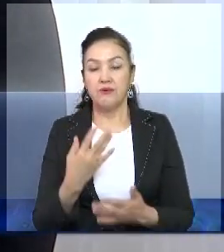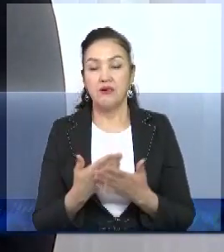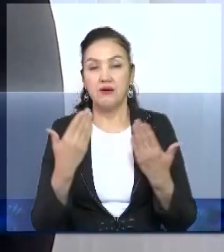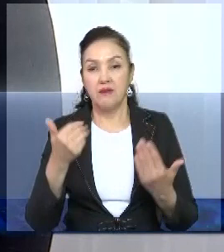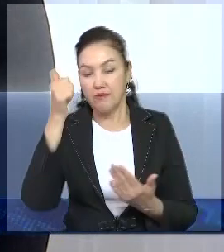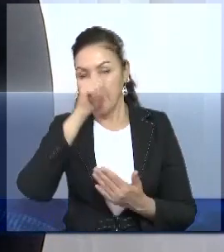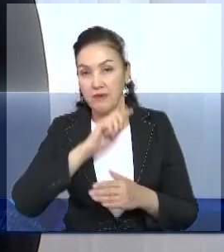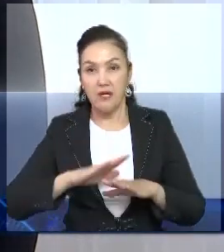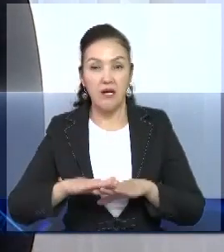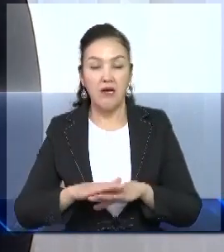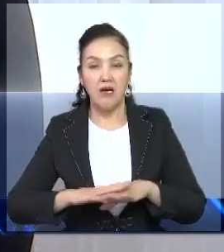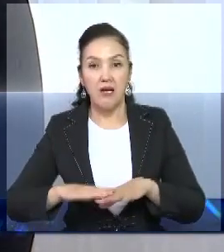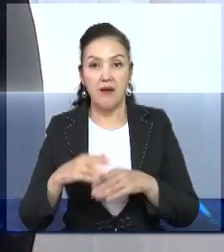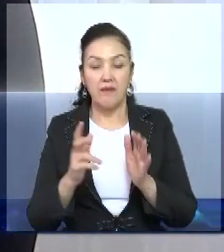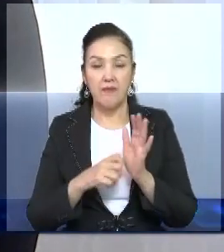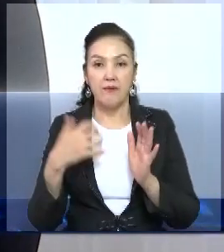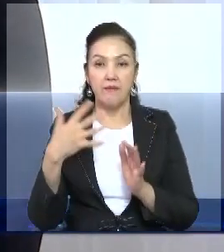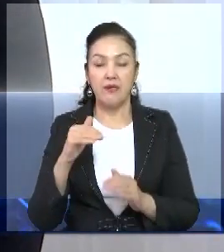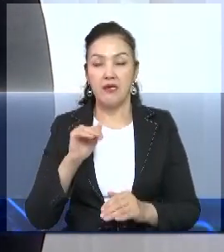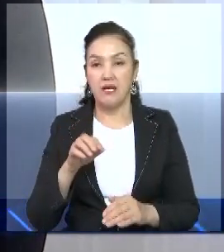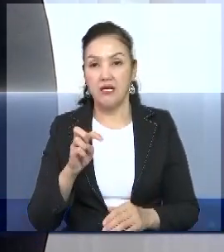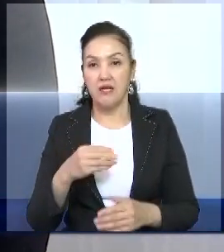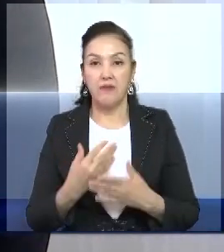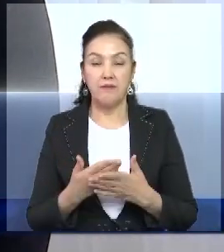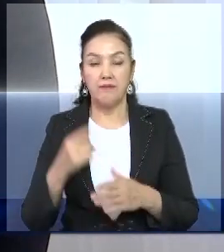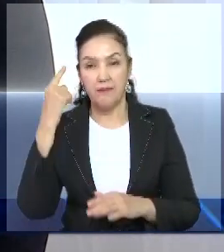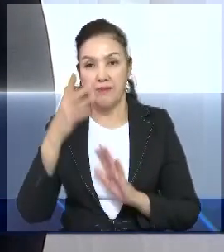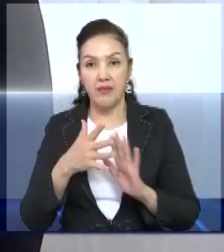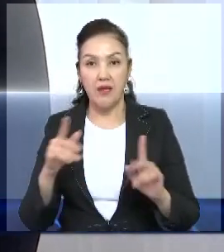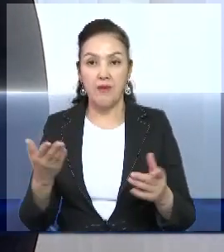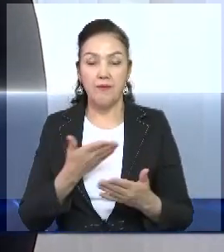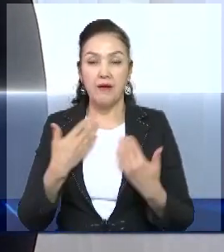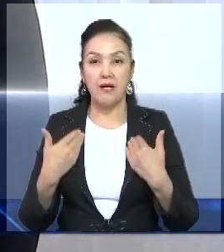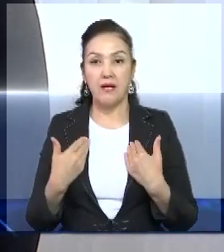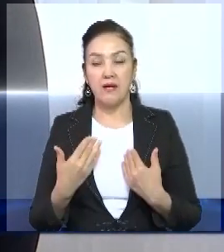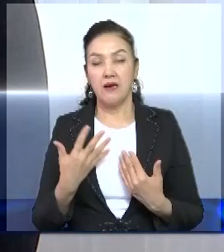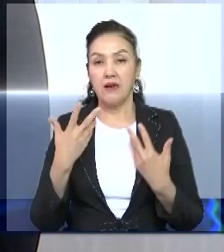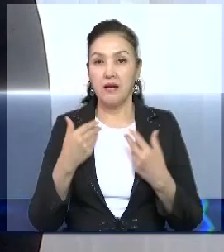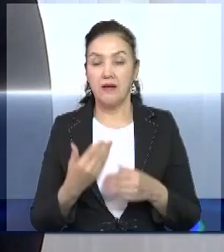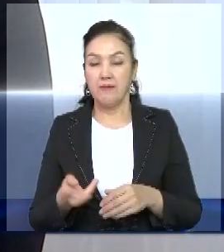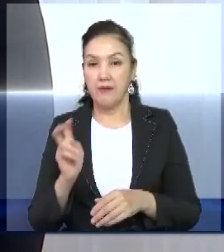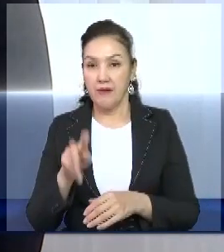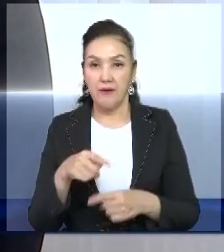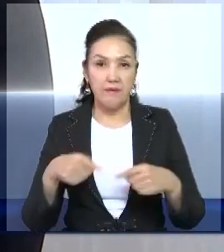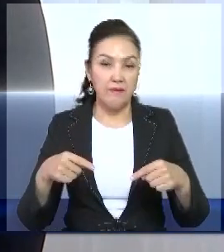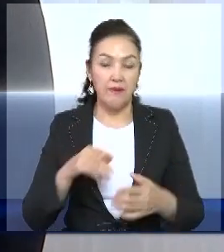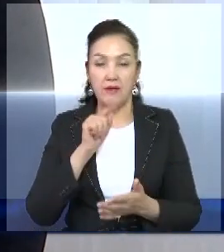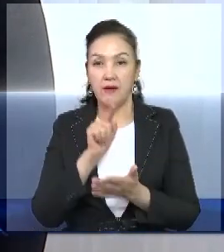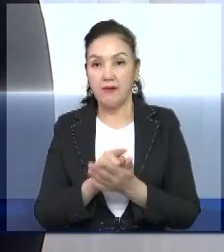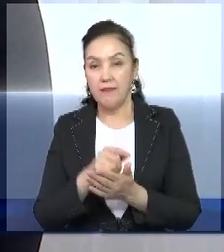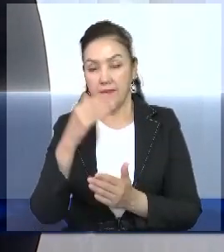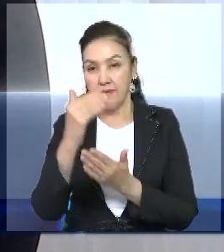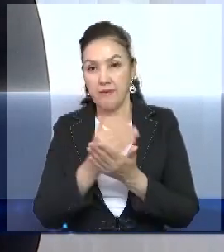Казахстан Халкына выделил 850 грантов. Понятно, что мы, когда посещаем регионы, обязательно в свою